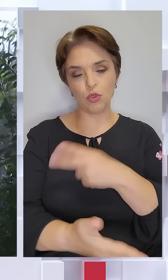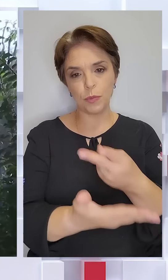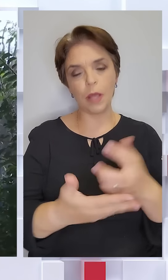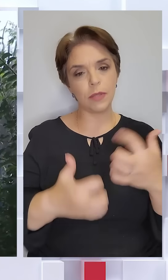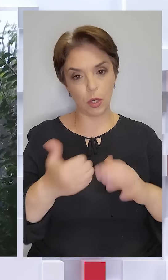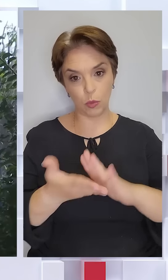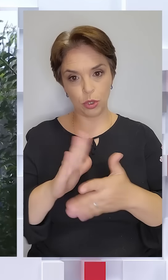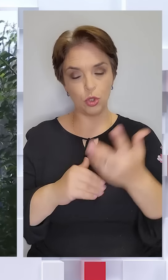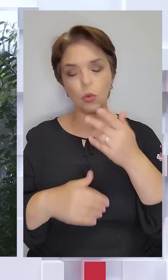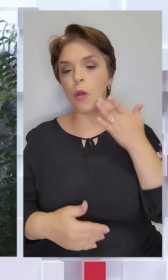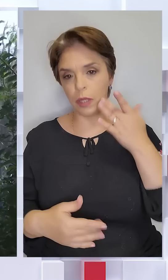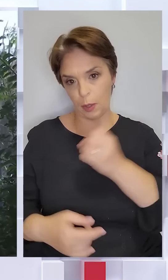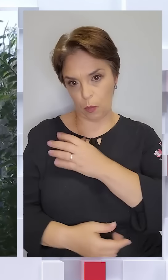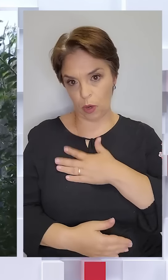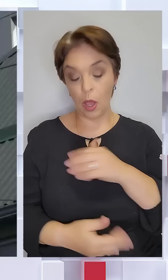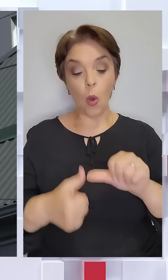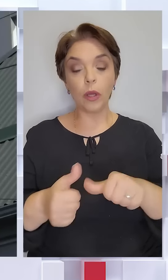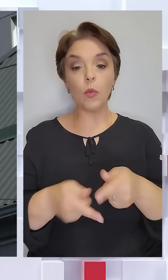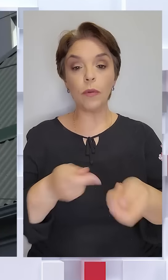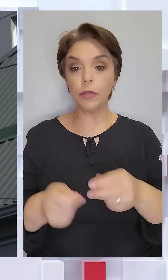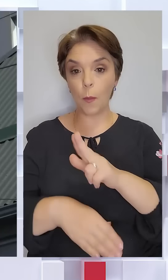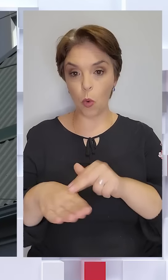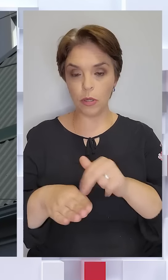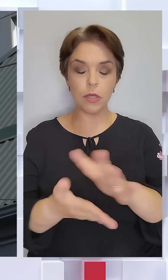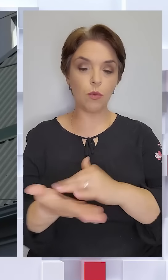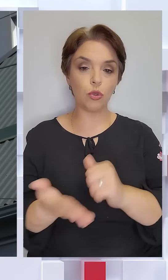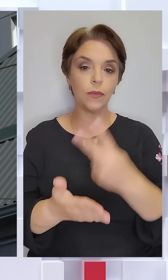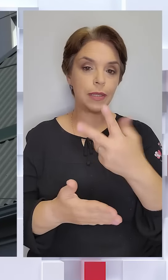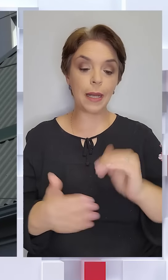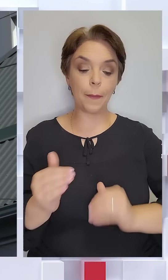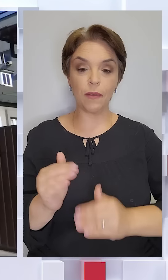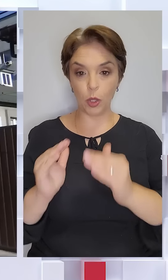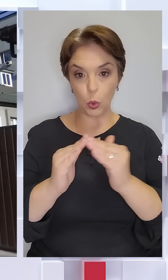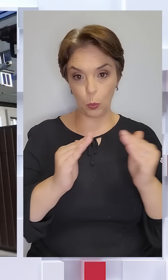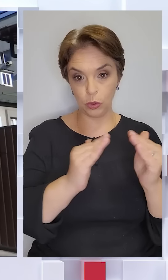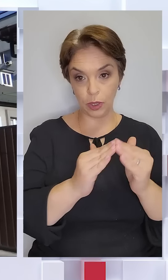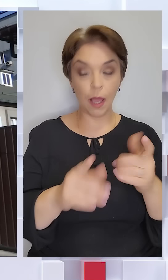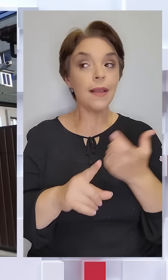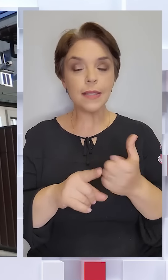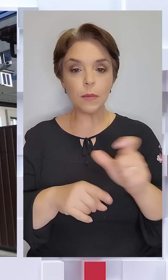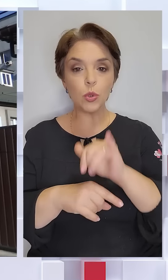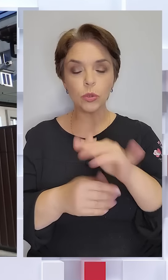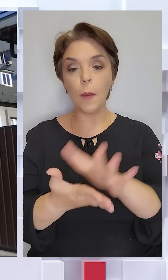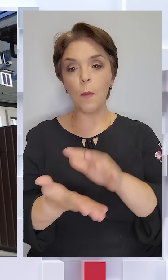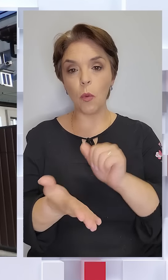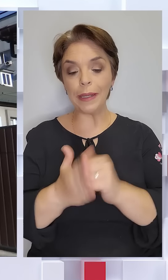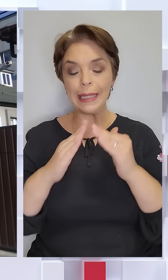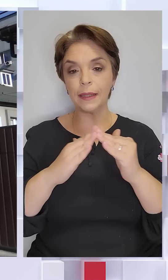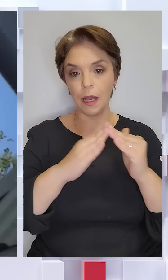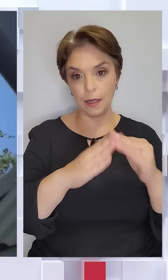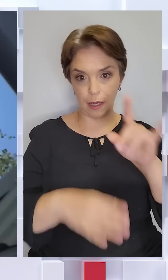середньому стані, ще троє легкі. Окрім управління поліції, пошкоджені 23 приватні будинки. Здебільшого у них побиті